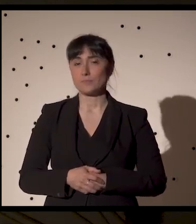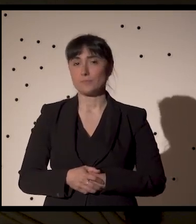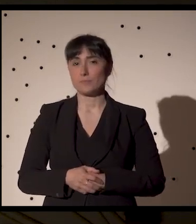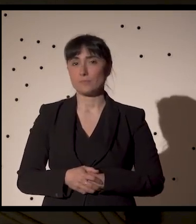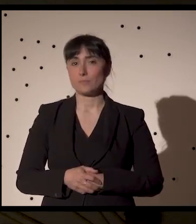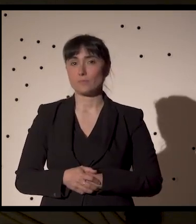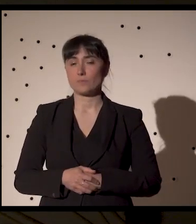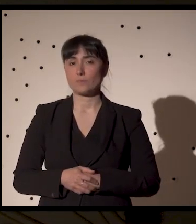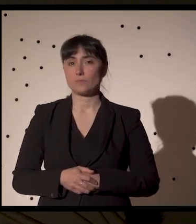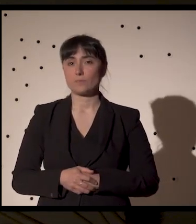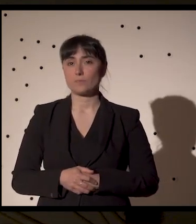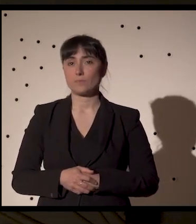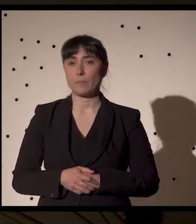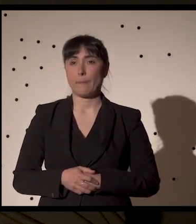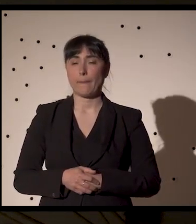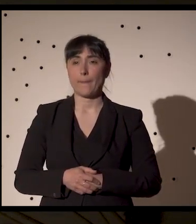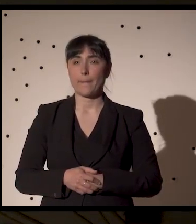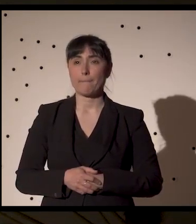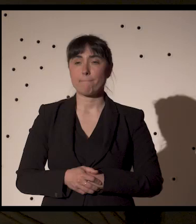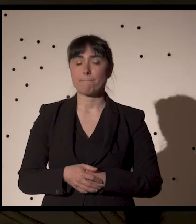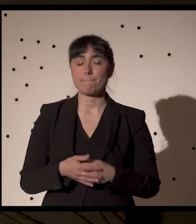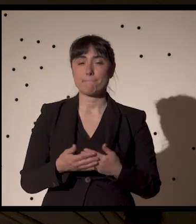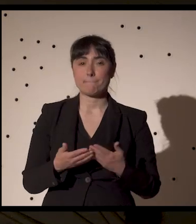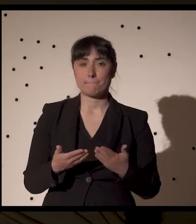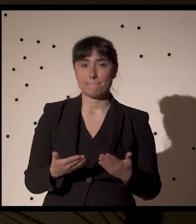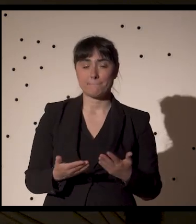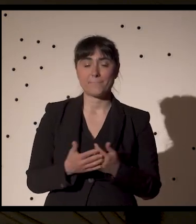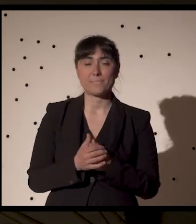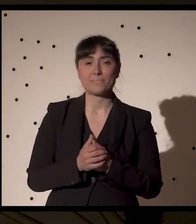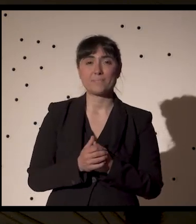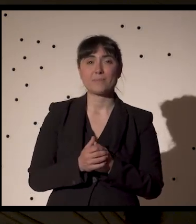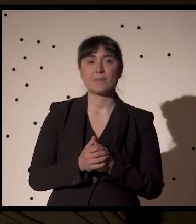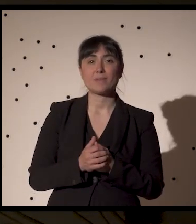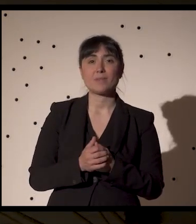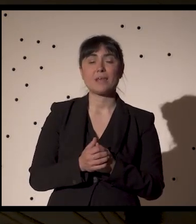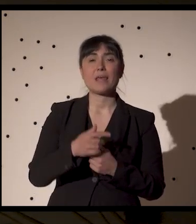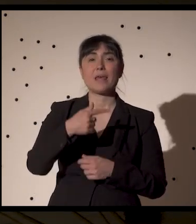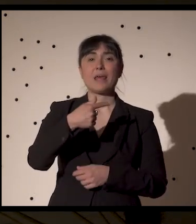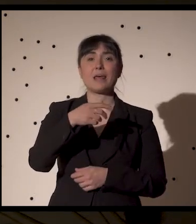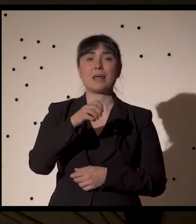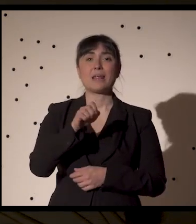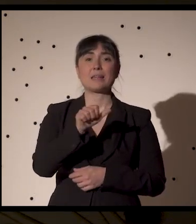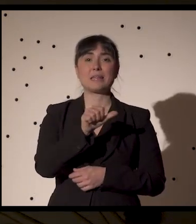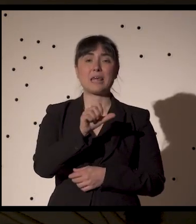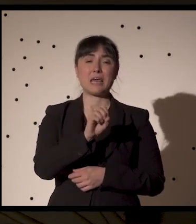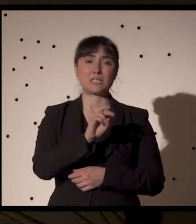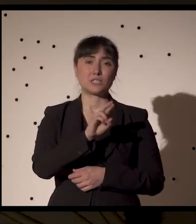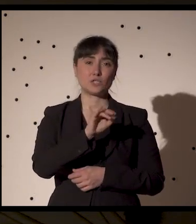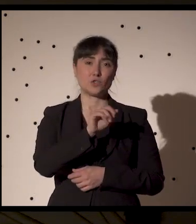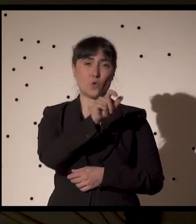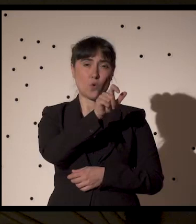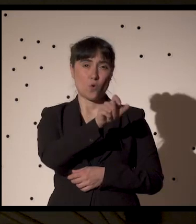L'approdo attestori apre la porta a un altro arcipelago drammaturgico